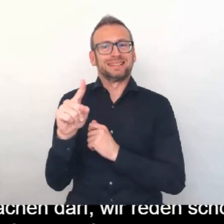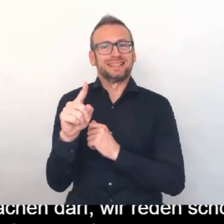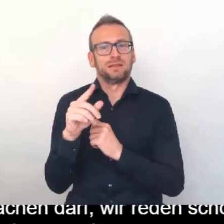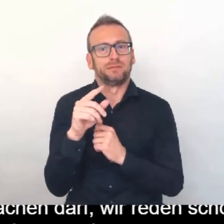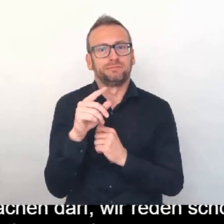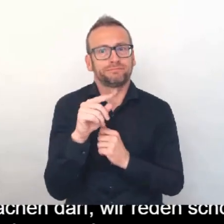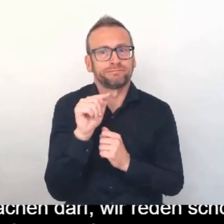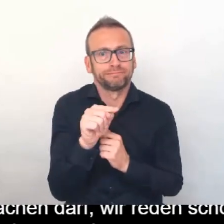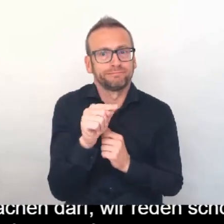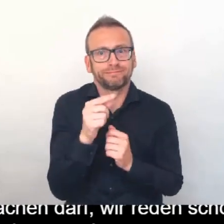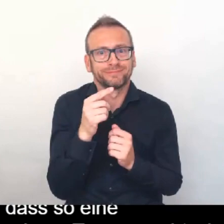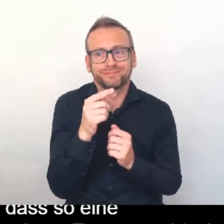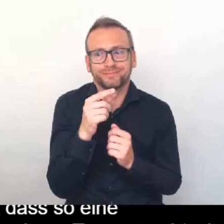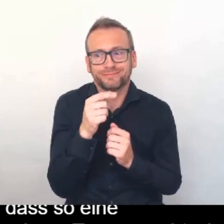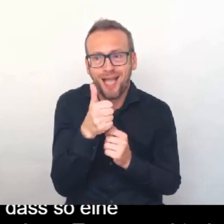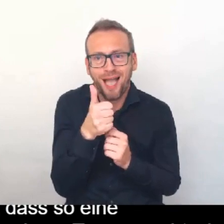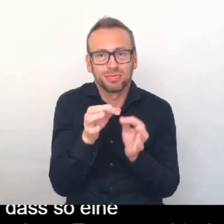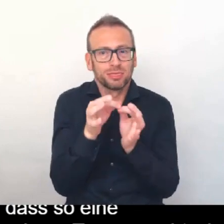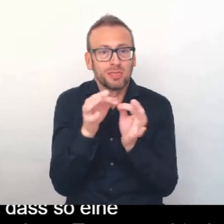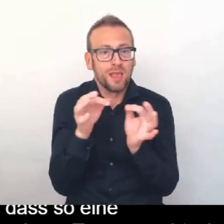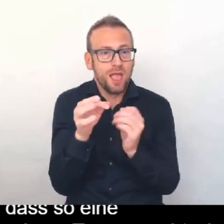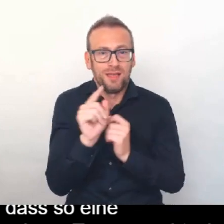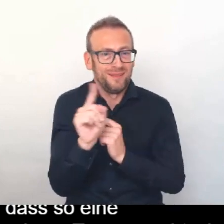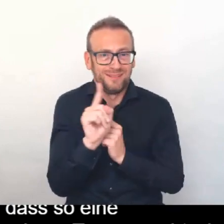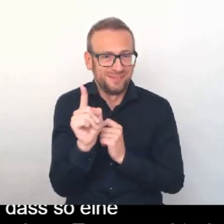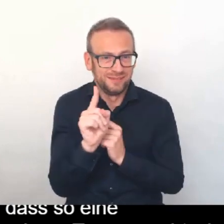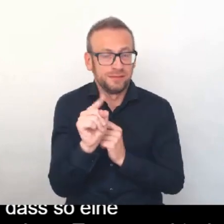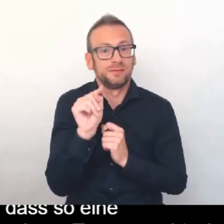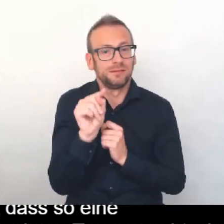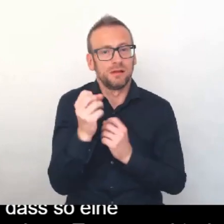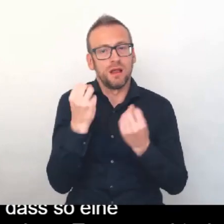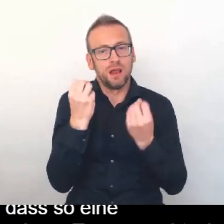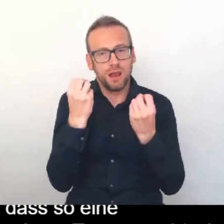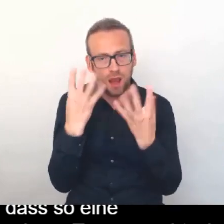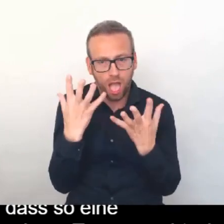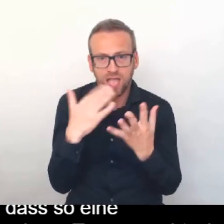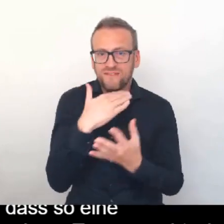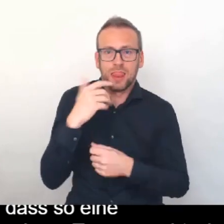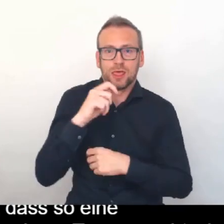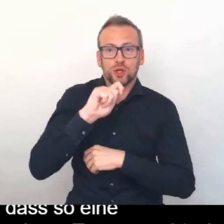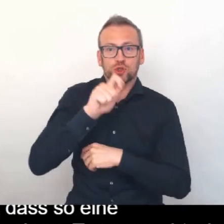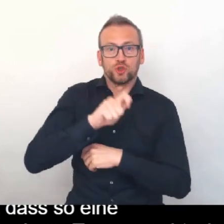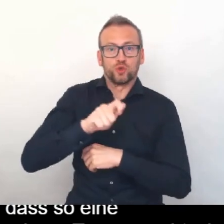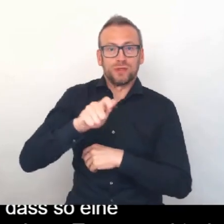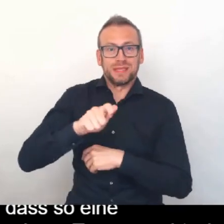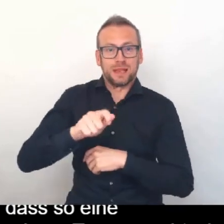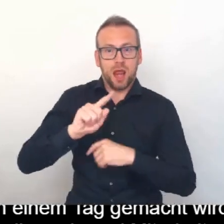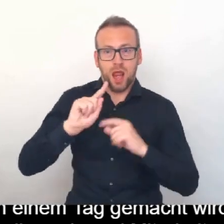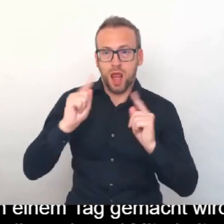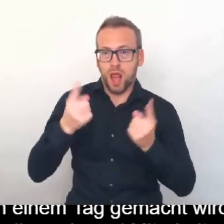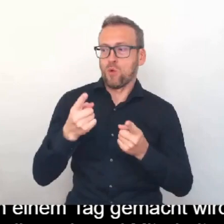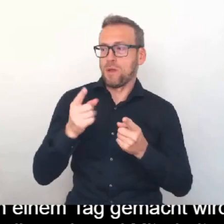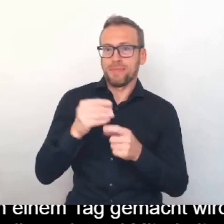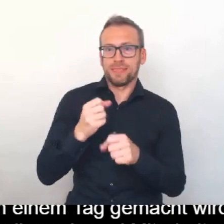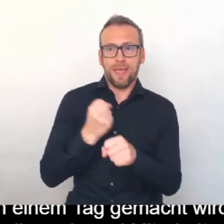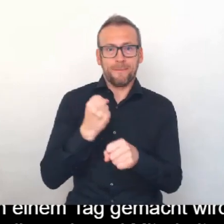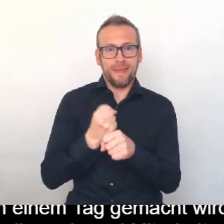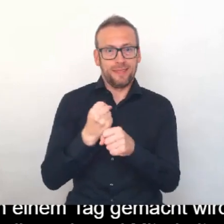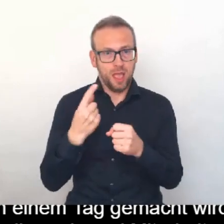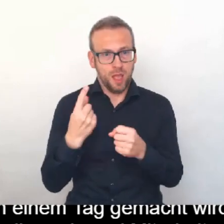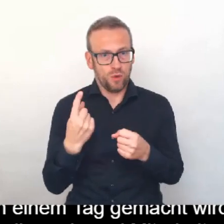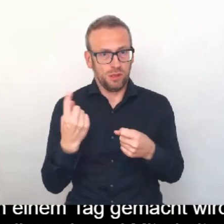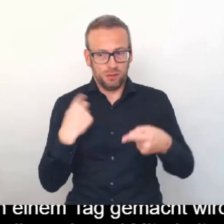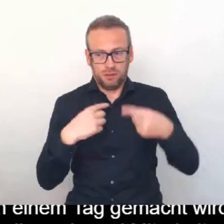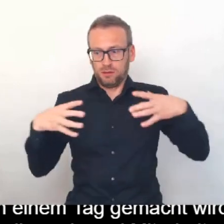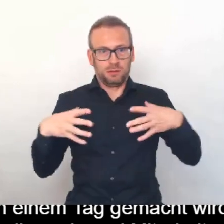hier schon mehrfach zum Ausdruck gekommen. Natürlich gibt es in der Feinabstimmung noch einiges zu klären. Zum Beispiel diese Frage nach der